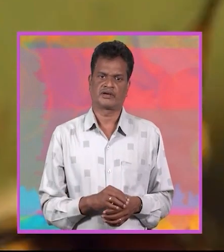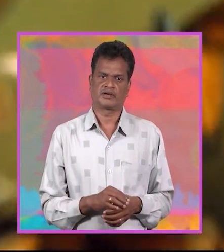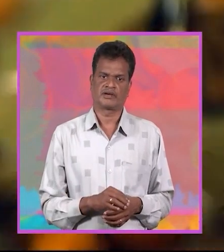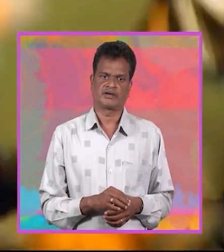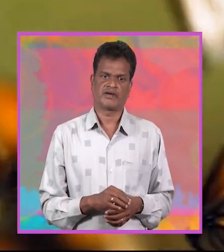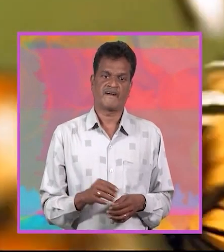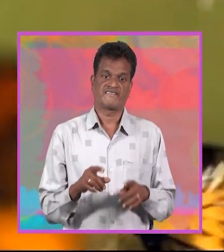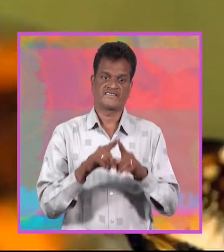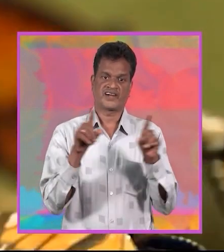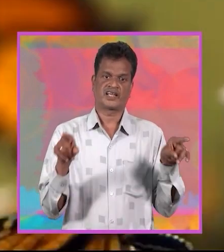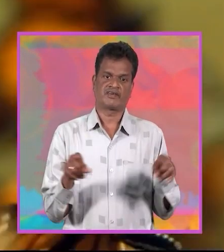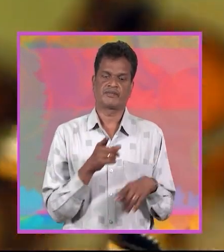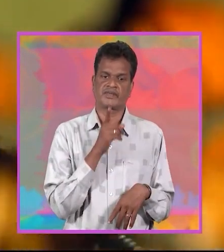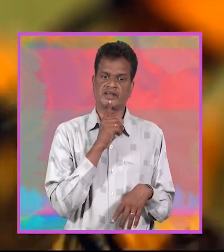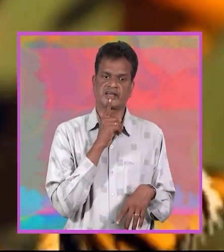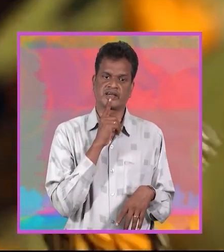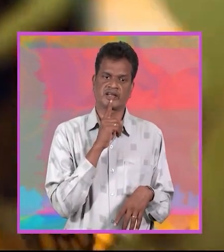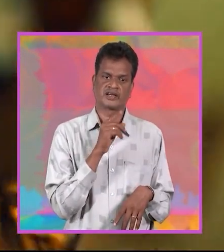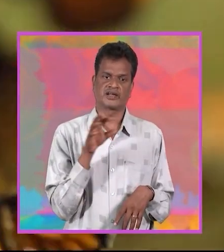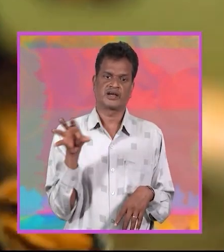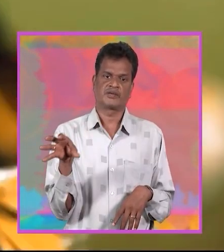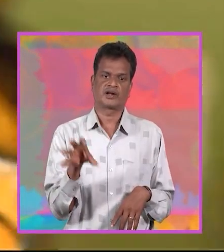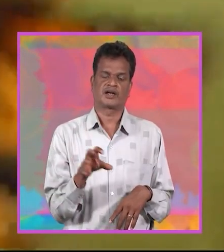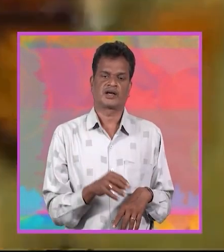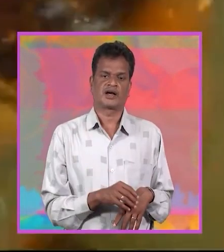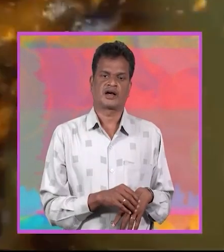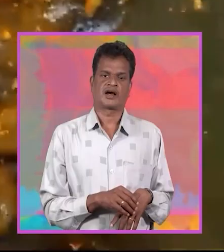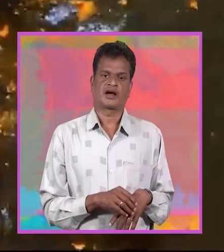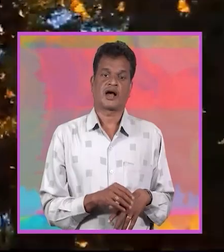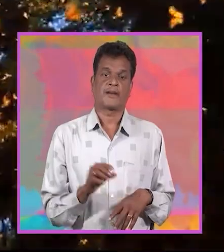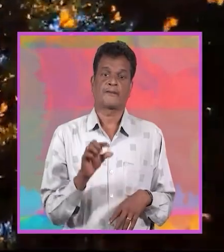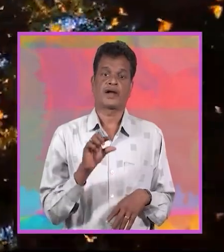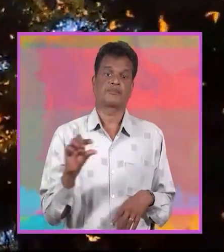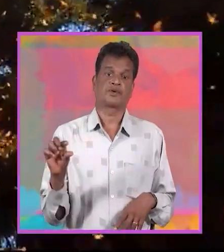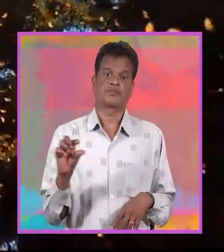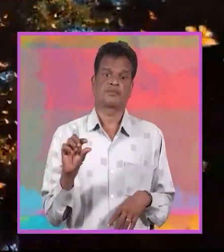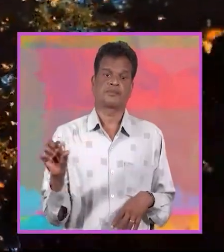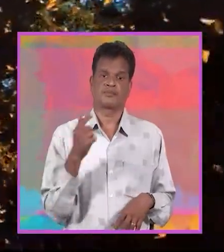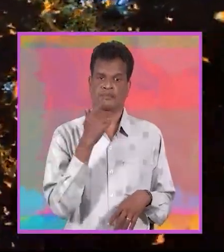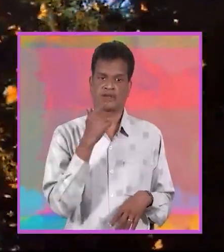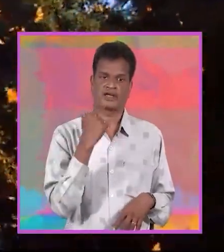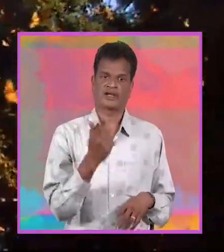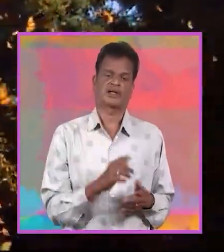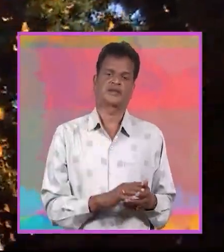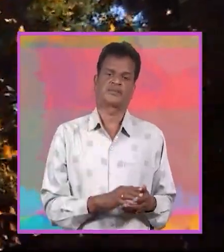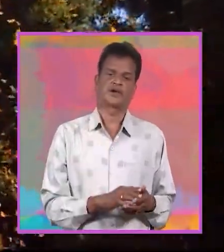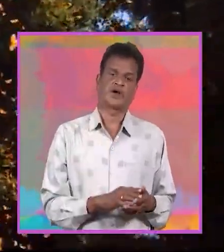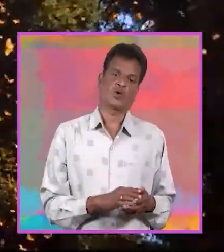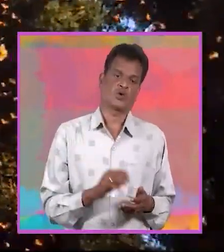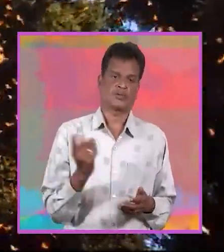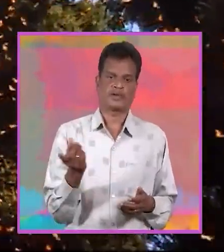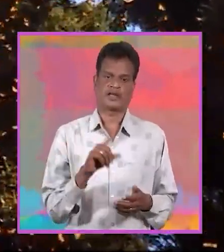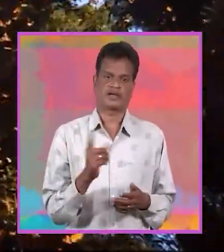வடிவம், நிறம் என்ற பண்புகளின் அடிப்படையில் வருவதால் இது பண்பு பெயர் என்று அழைக்கலாம், குணப்பெயரம் என்றும்